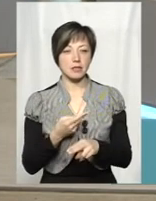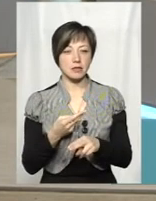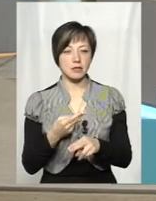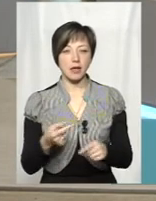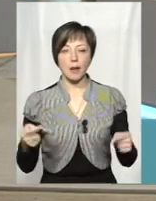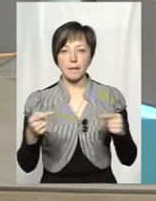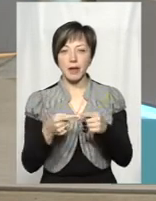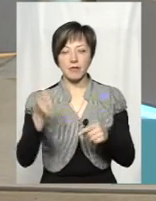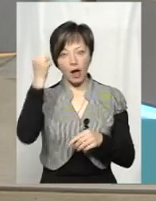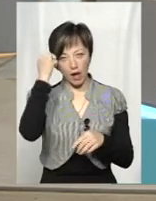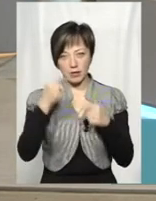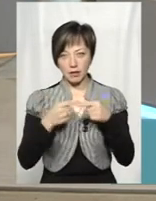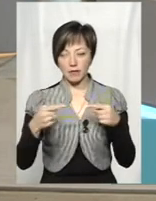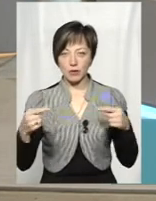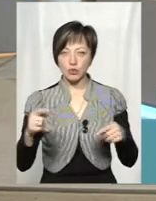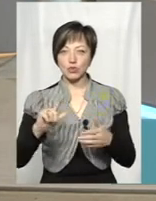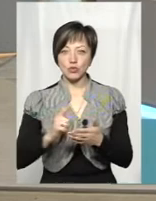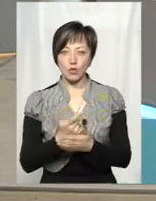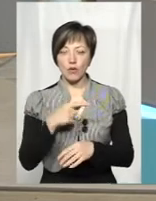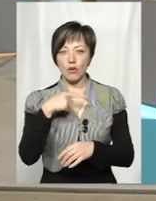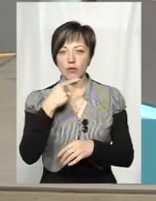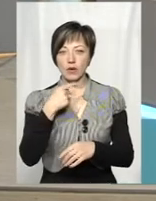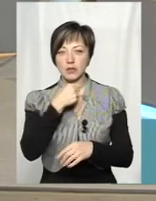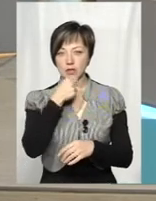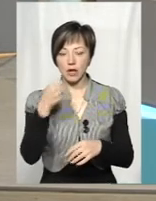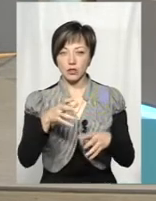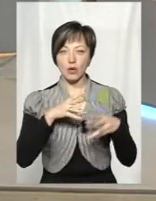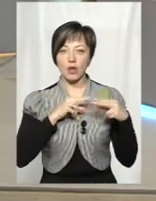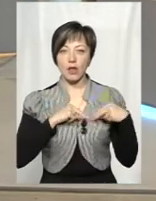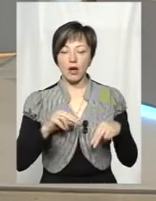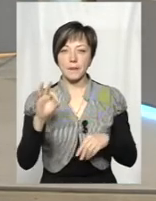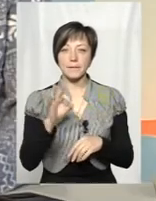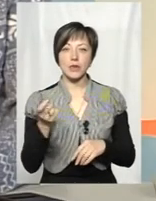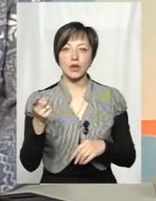певних артефактів. Знову ж говорив старший колега про те, що